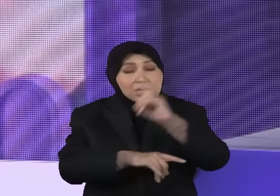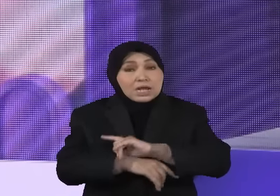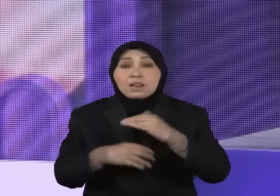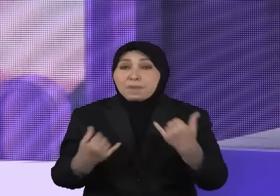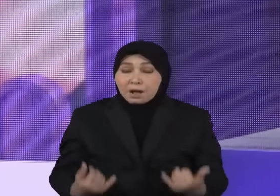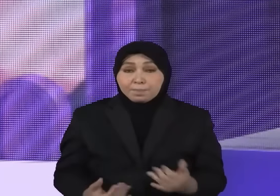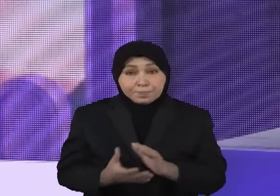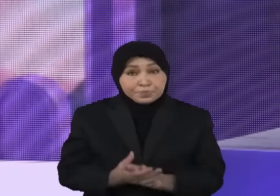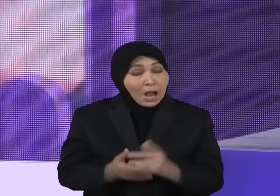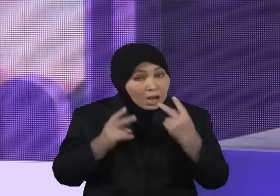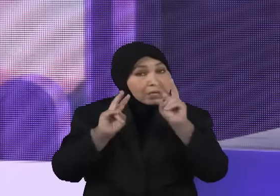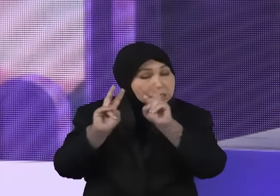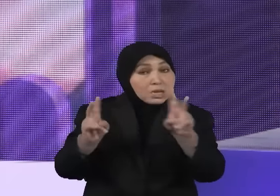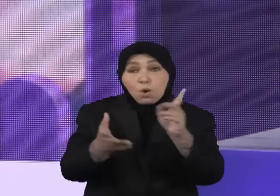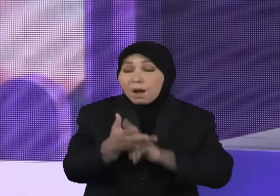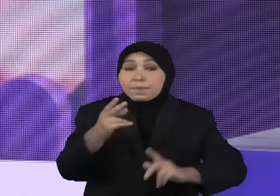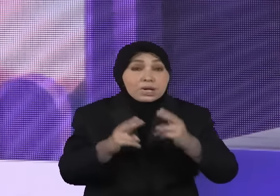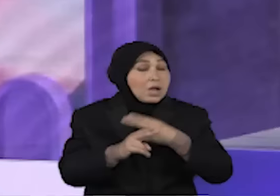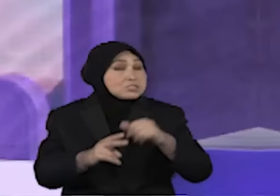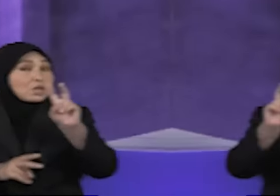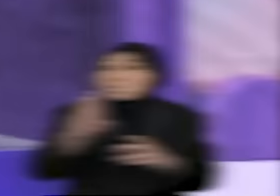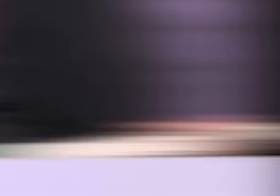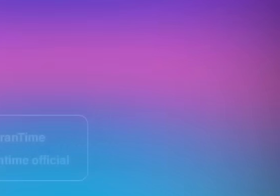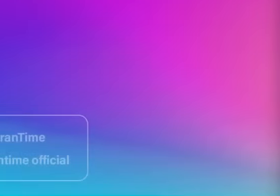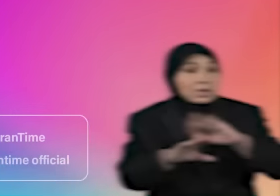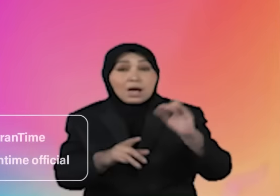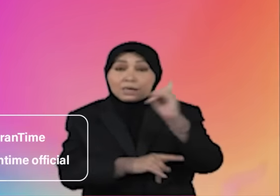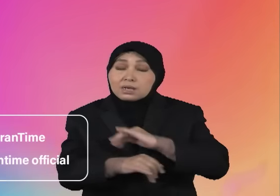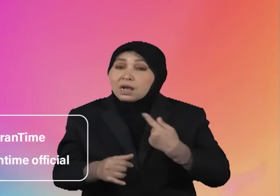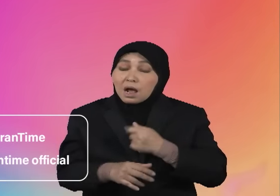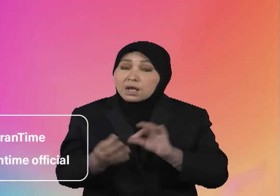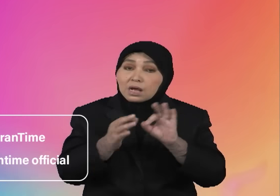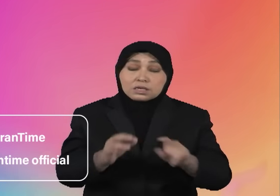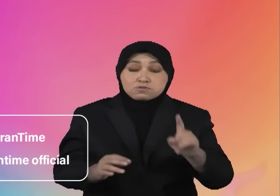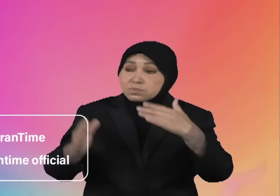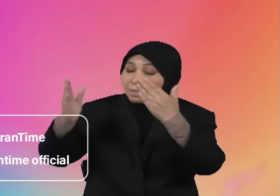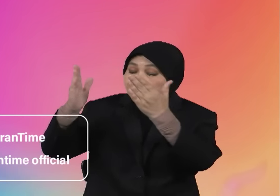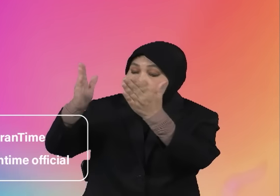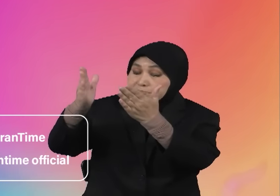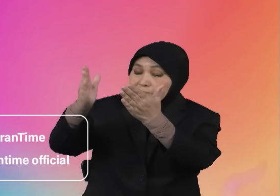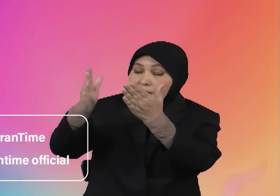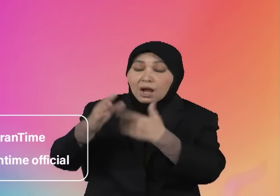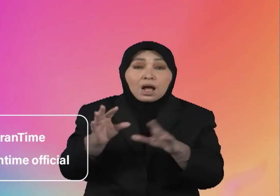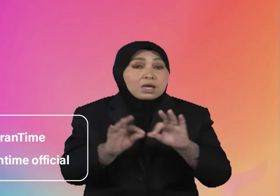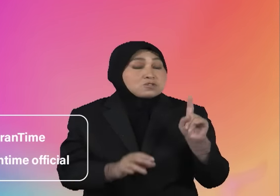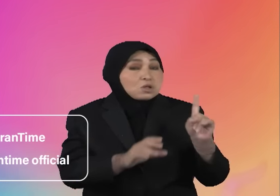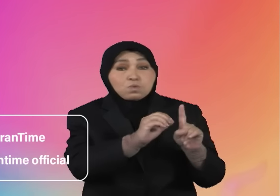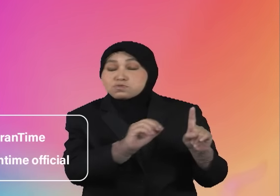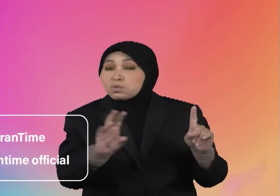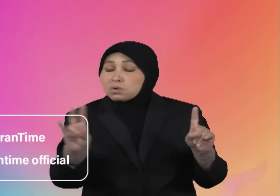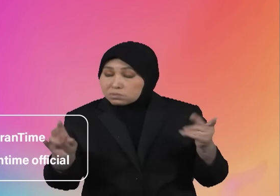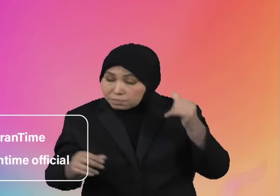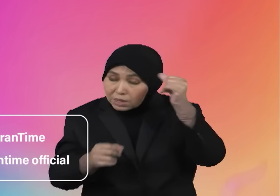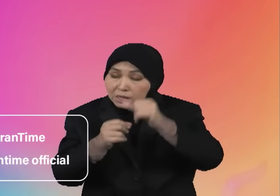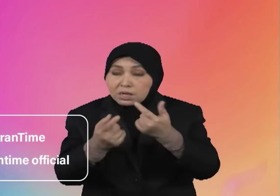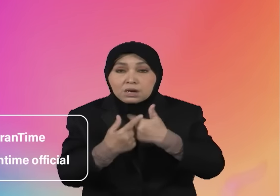zidni ilma. Kita saksikan apakah ringkasan bagi dua ayat pada hari ini. Ayat yang ke-107 pada hari ini kita akan melihat peringatan daripada Allah